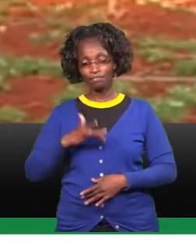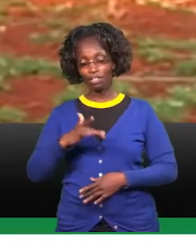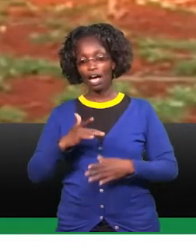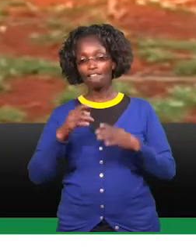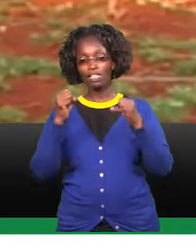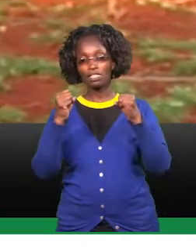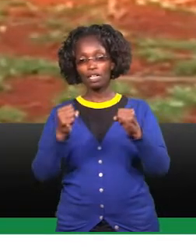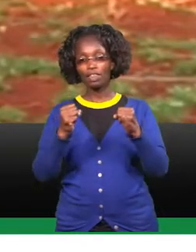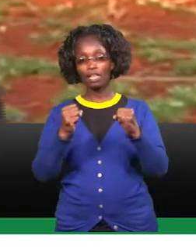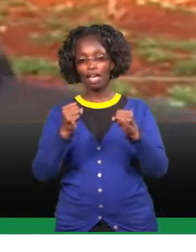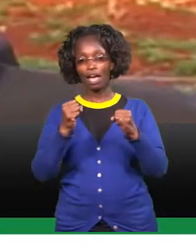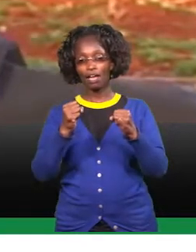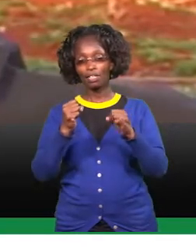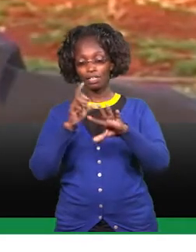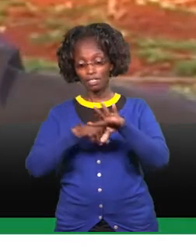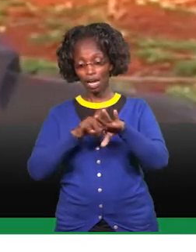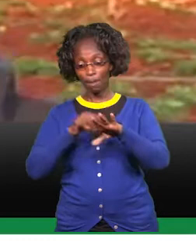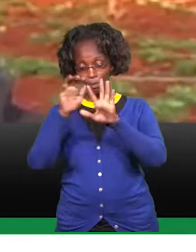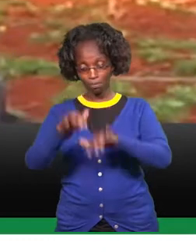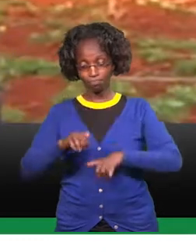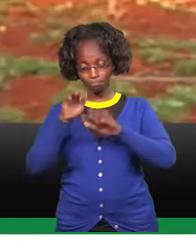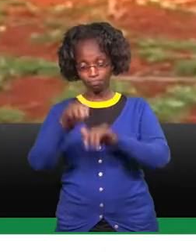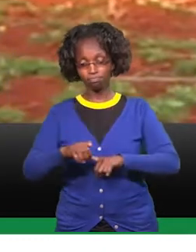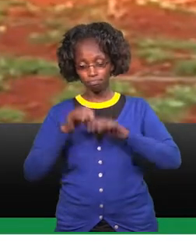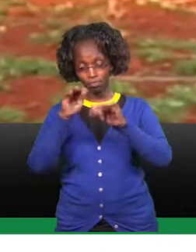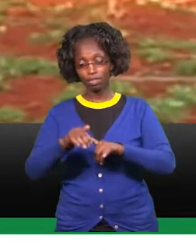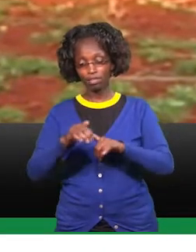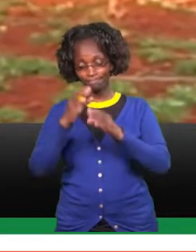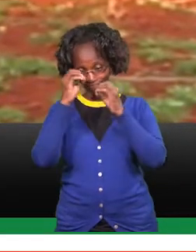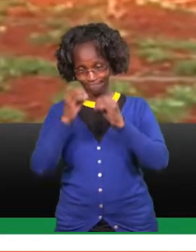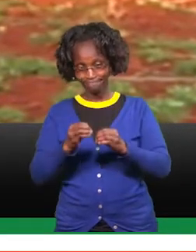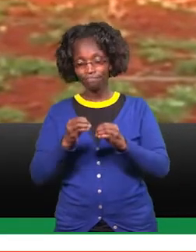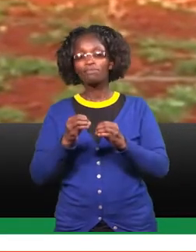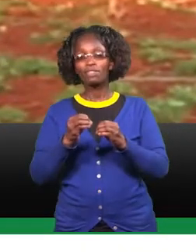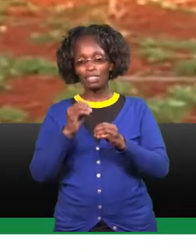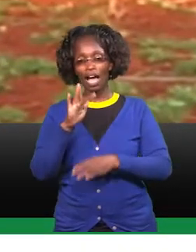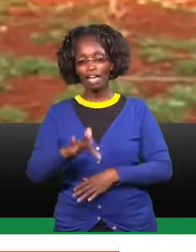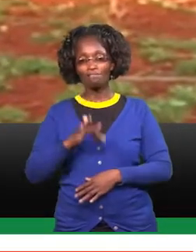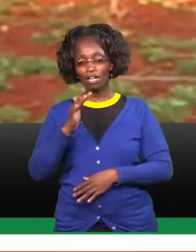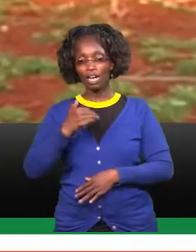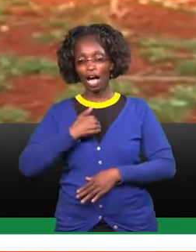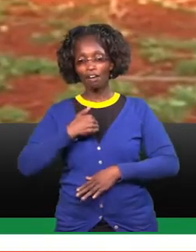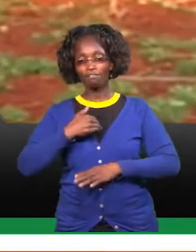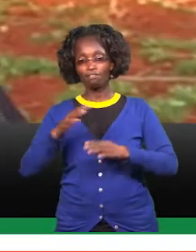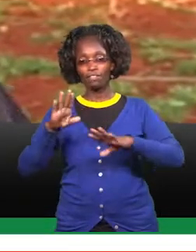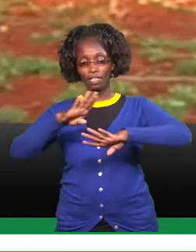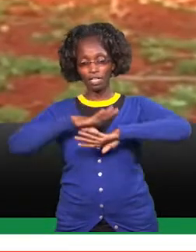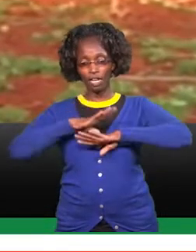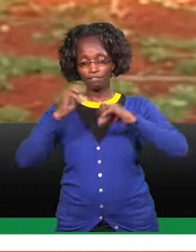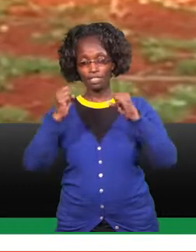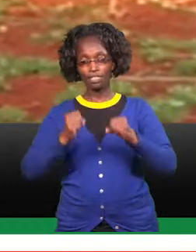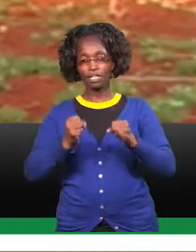Nilisikia nina nguvu, hata kuna shimo nilikuwa nikichimba la kuweza kuhifadhi maji, basi nilijisikia nina nguvu ya